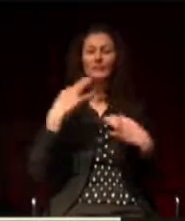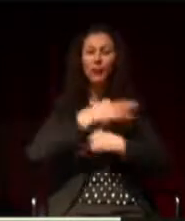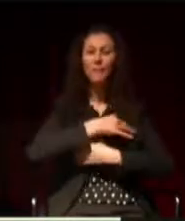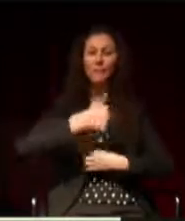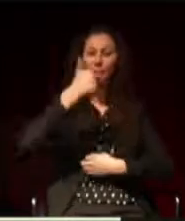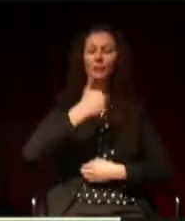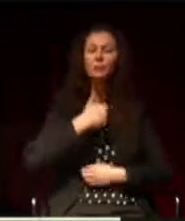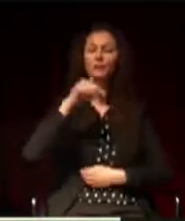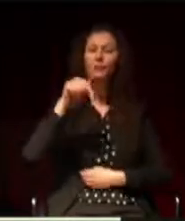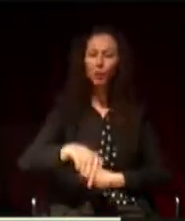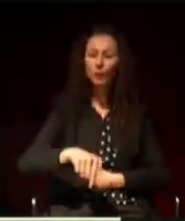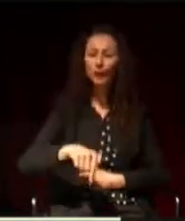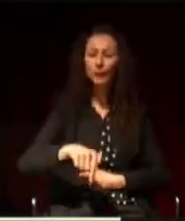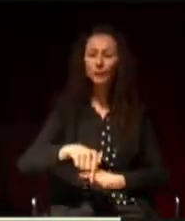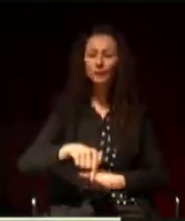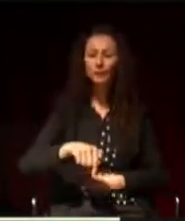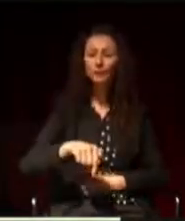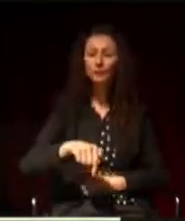Biz buradaki